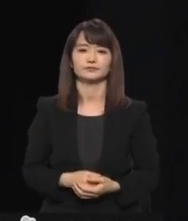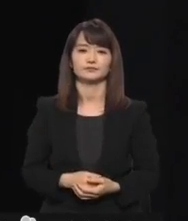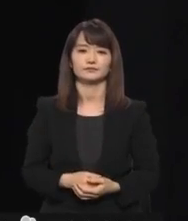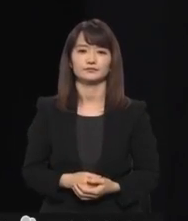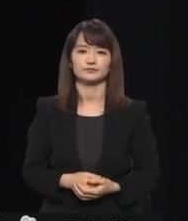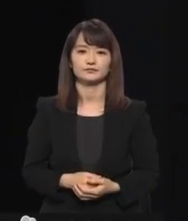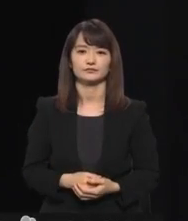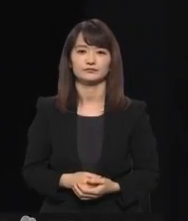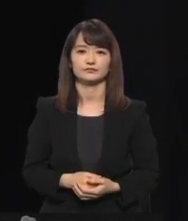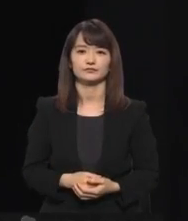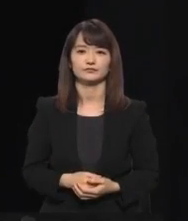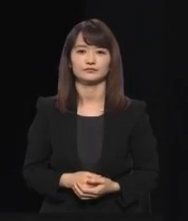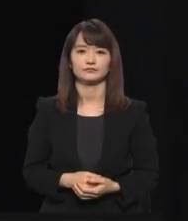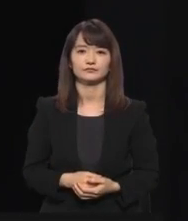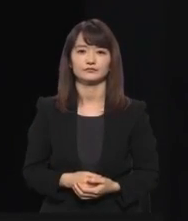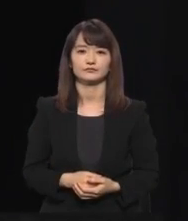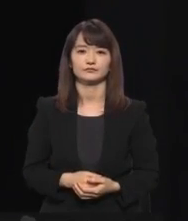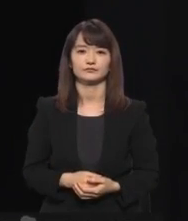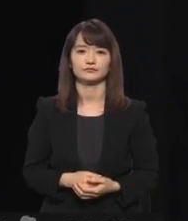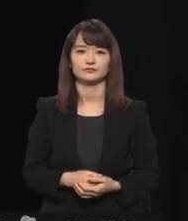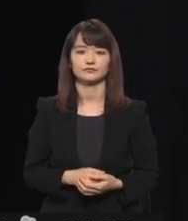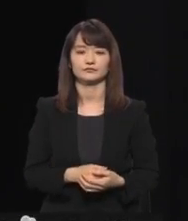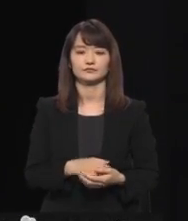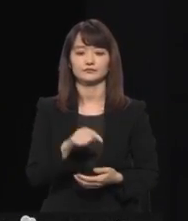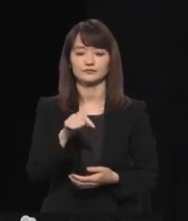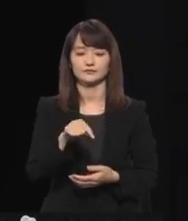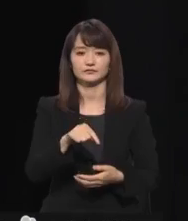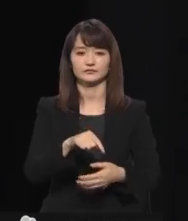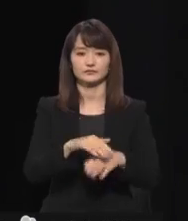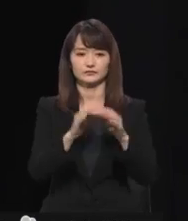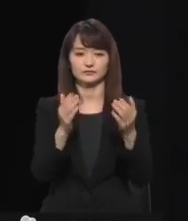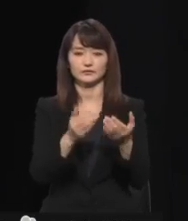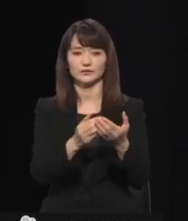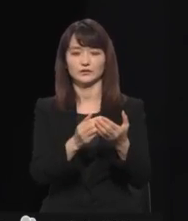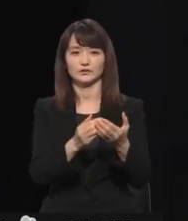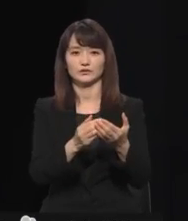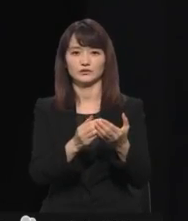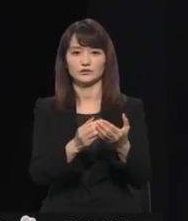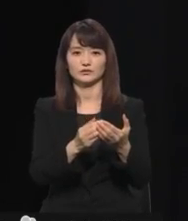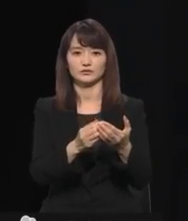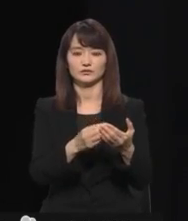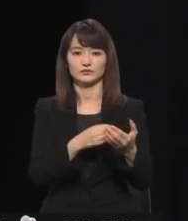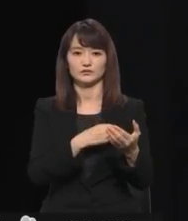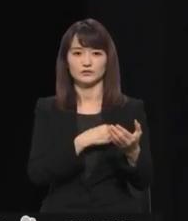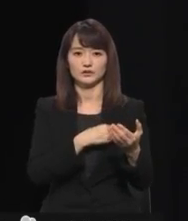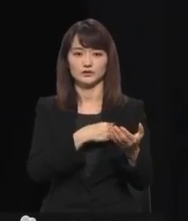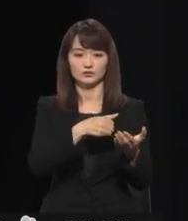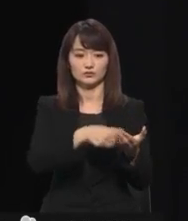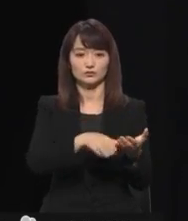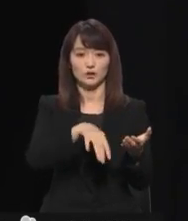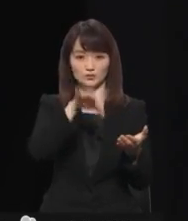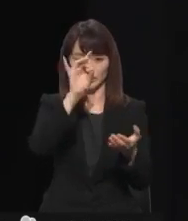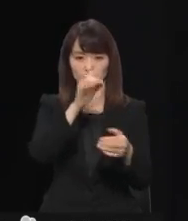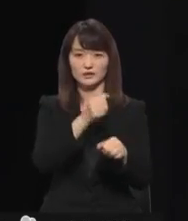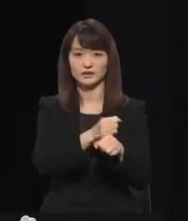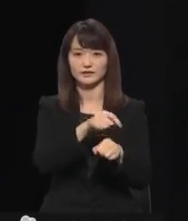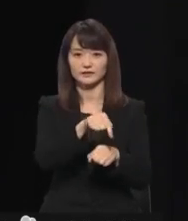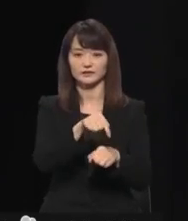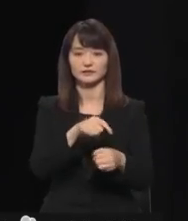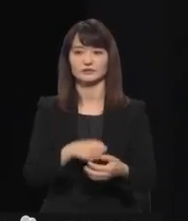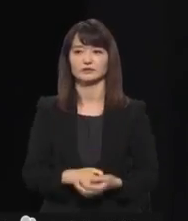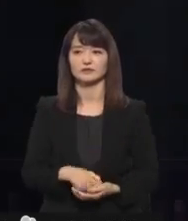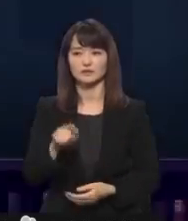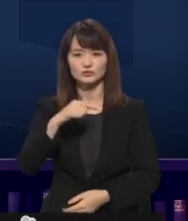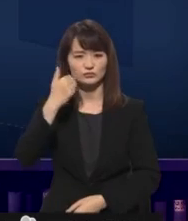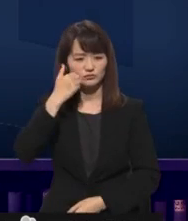쓰지 나갔던 제가 아 전 당원 투표 가 대의원 대회를 뭐 보다 우선 된다 이런 조항이 있었는데 아무도 문제